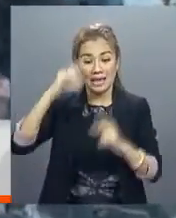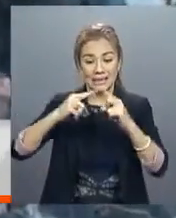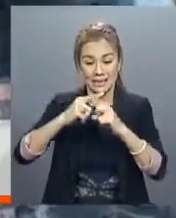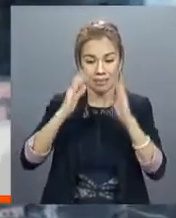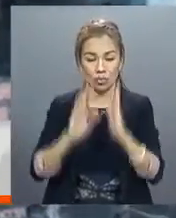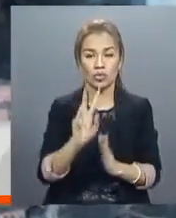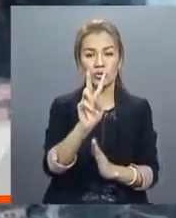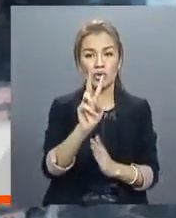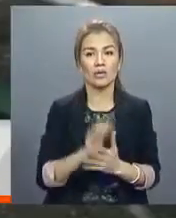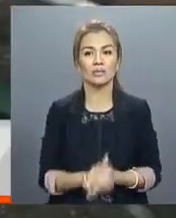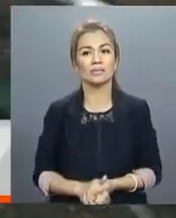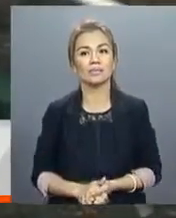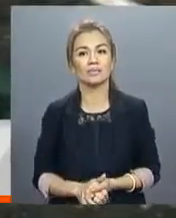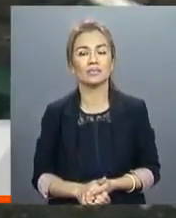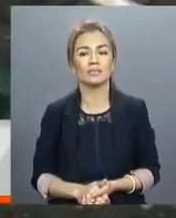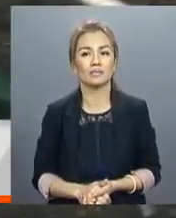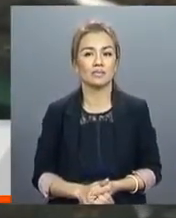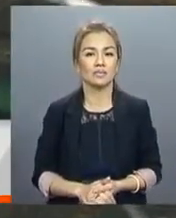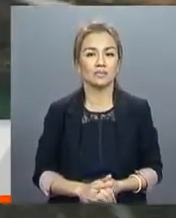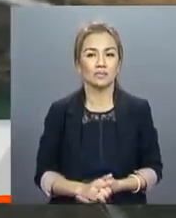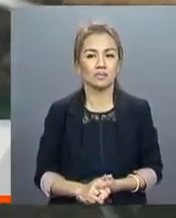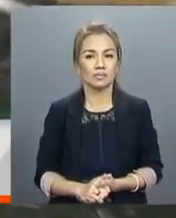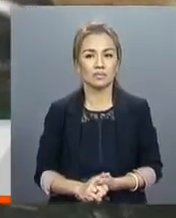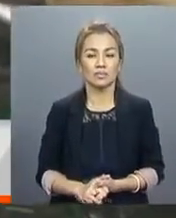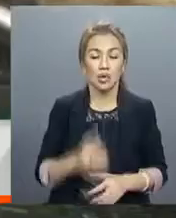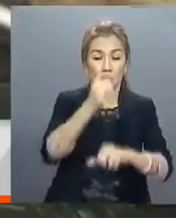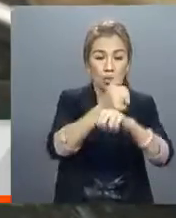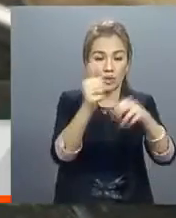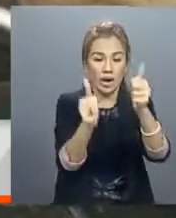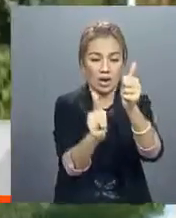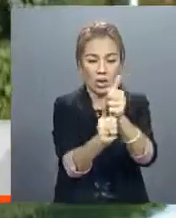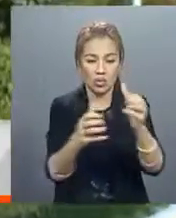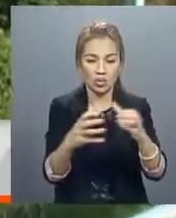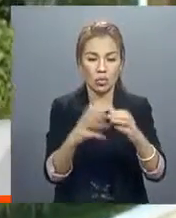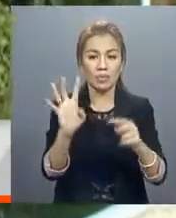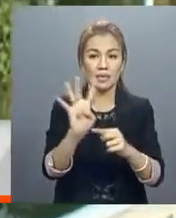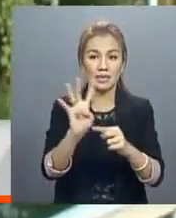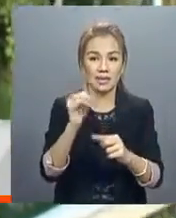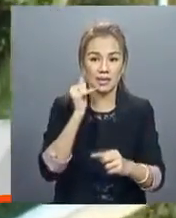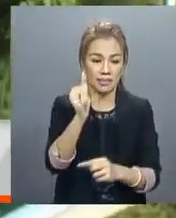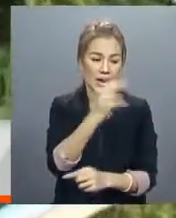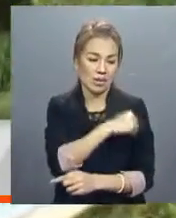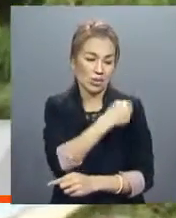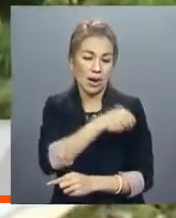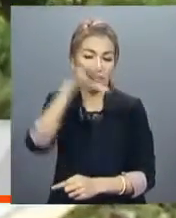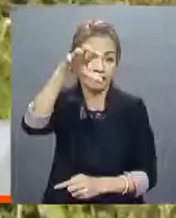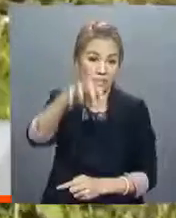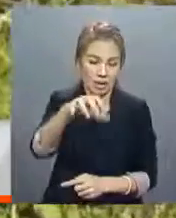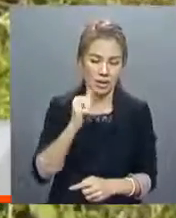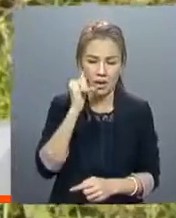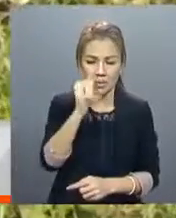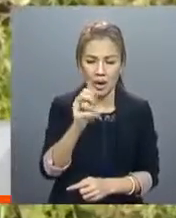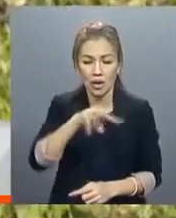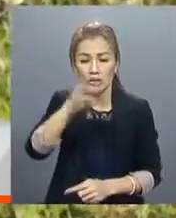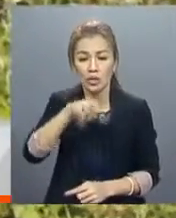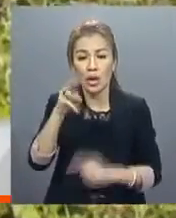ายด้านพลตรีชินวัตรแม้นเดชรองแม่ทัพภาคที่4เดินทางไปยังโรงพยาบาลเจาะไอร้องเพื่อปลอบขวัญเจ้าหน้าที่โร